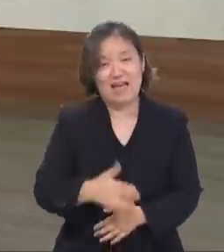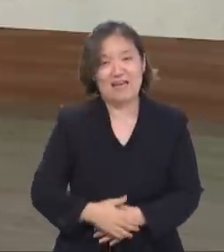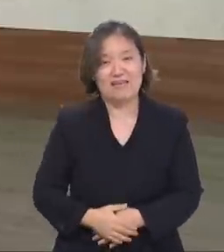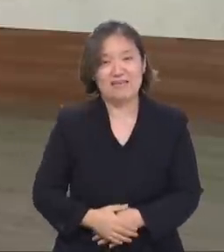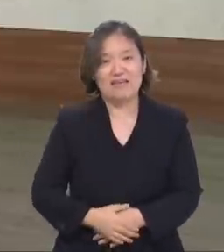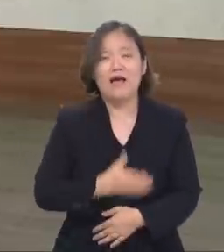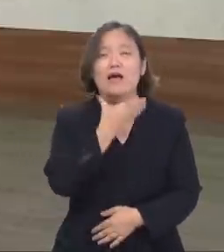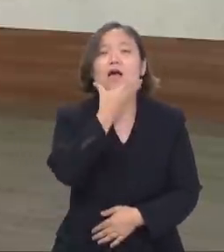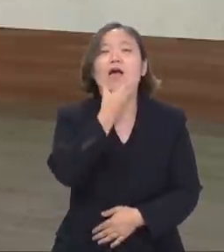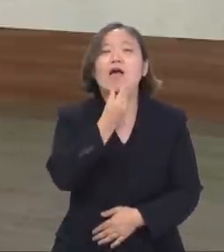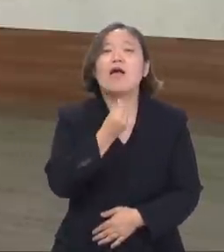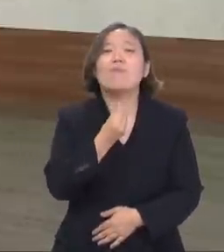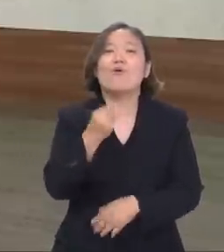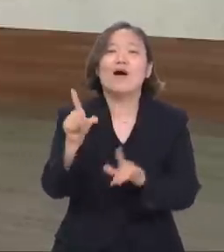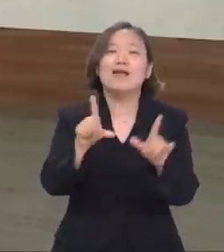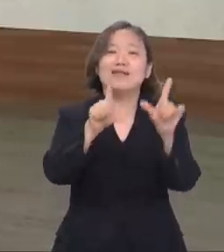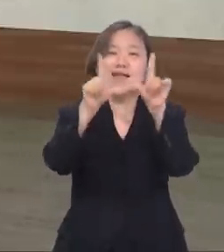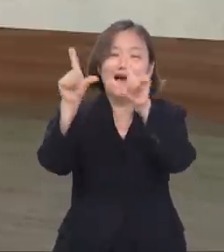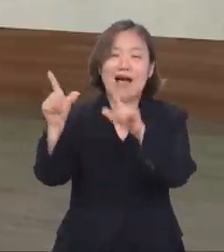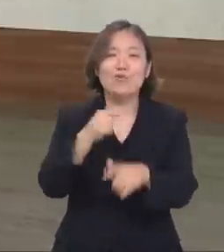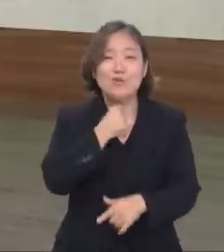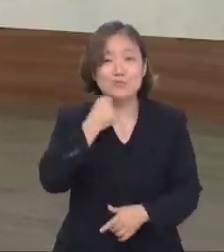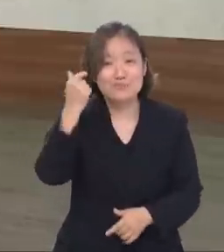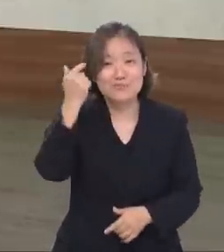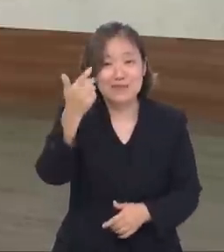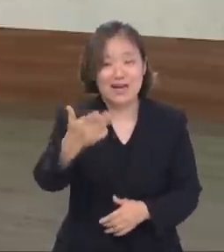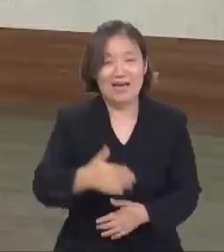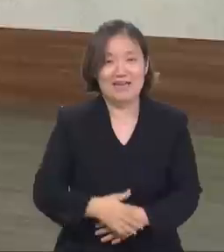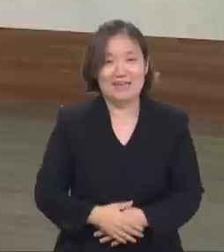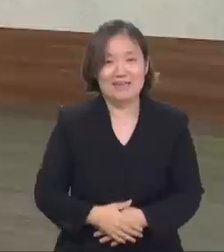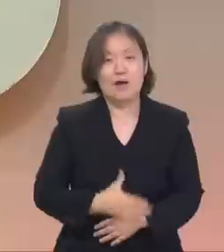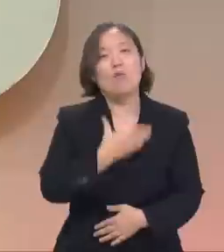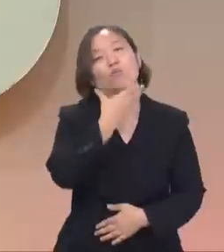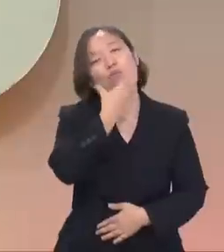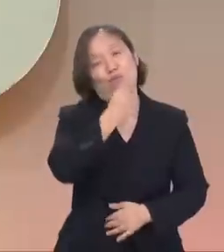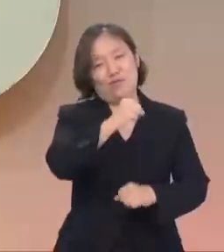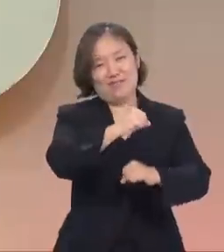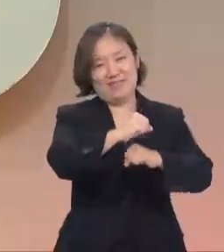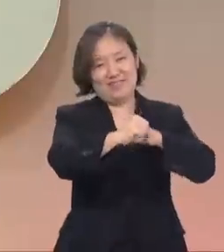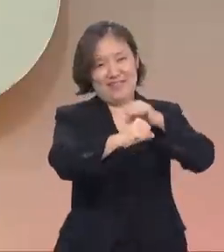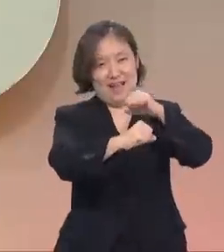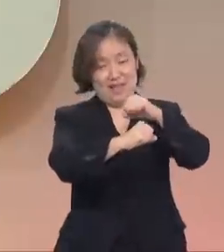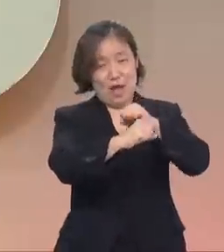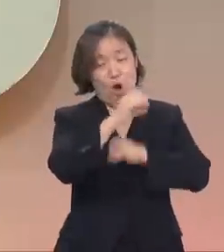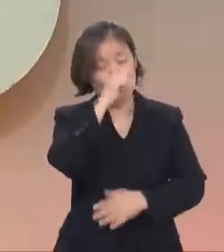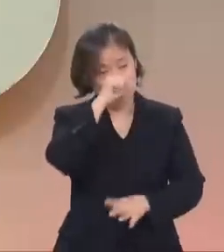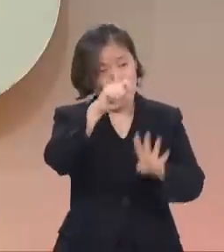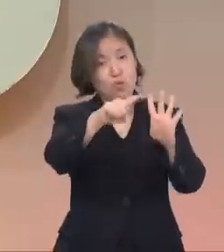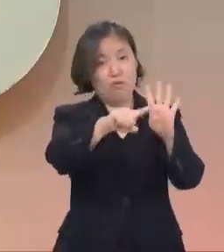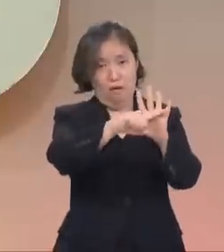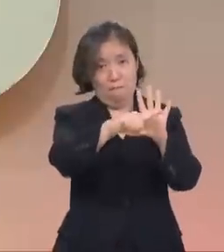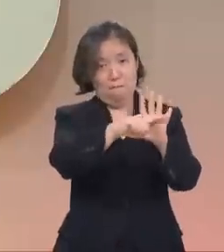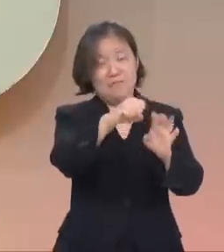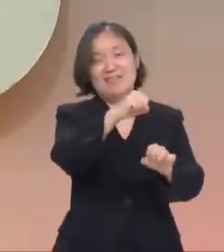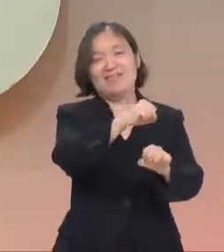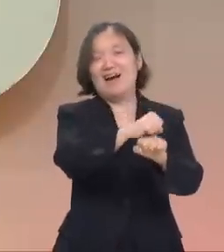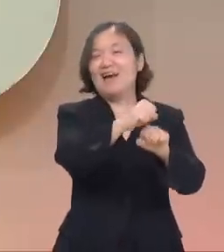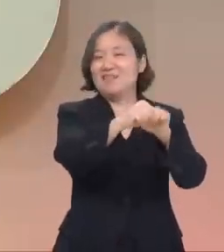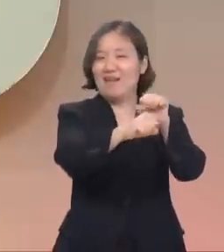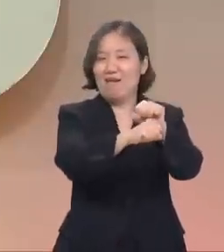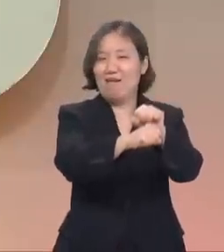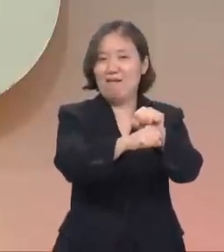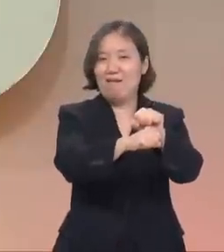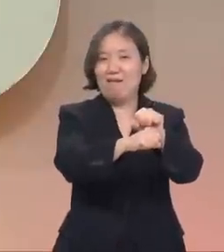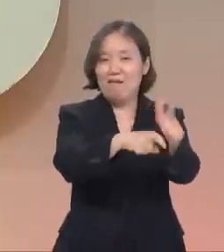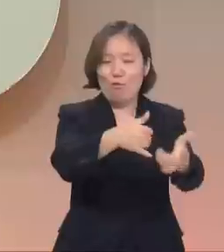싶습니까 행복한 삶을 창조하고 싶습니까 복을 지으십시오 선업을 지으십시오